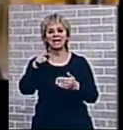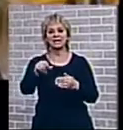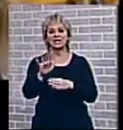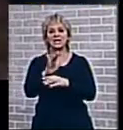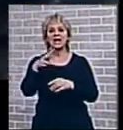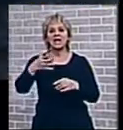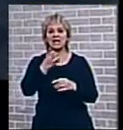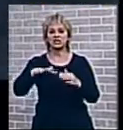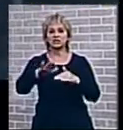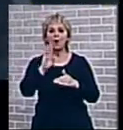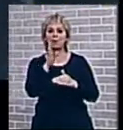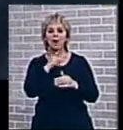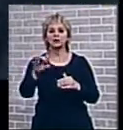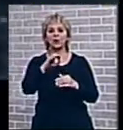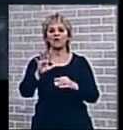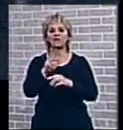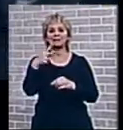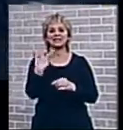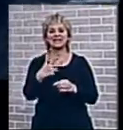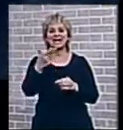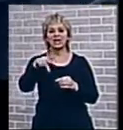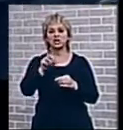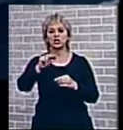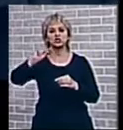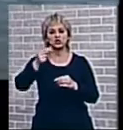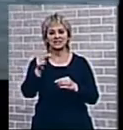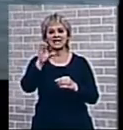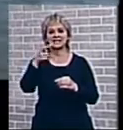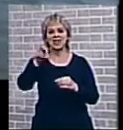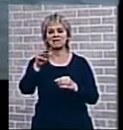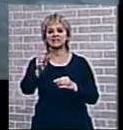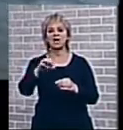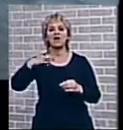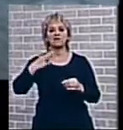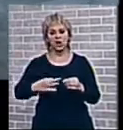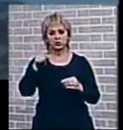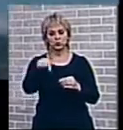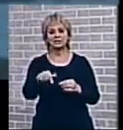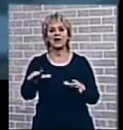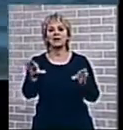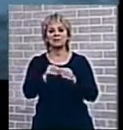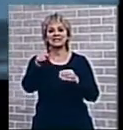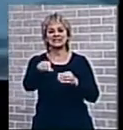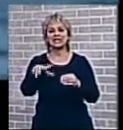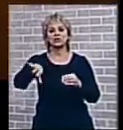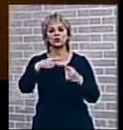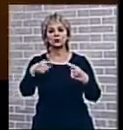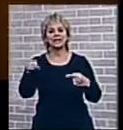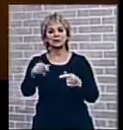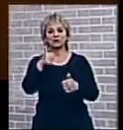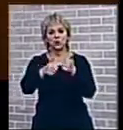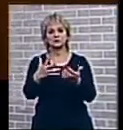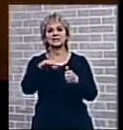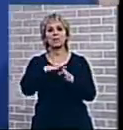ленте «Ледяная мать». У фильма сразу три гражданства – чешское, словацкое и французское. Вместе с 9 другими он в